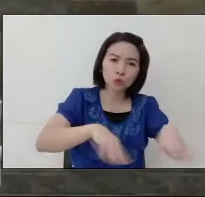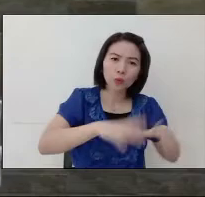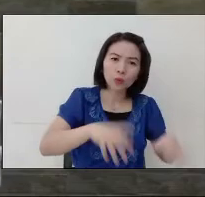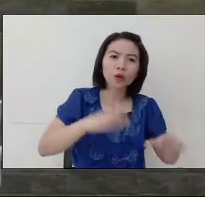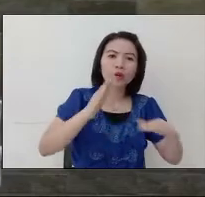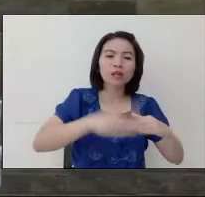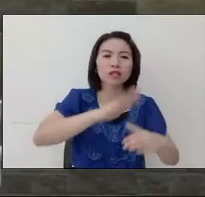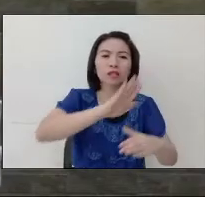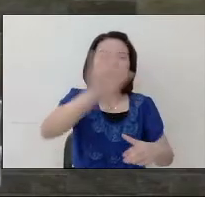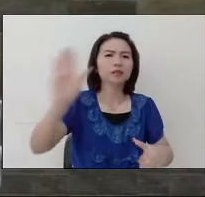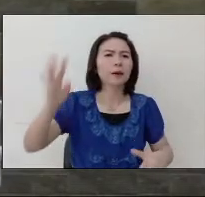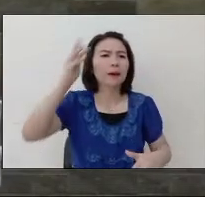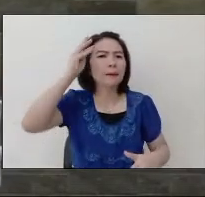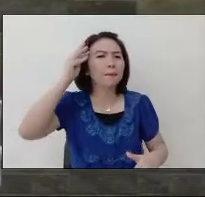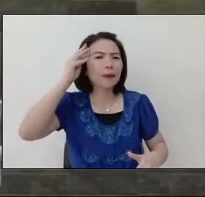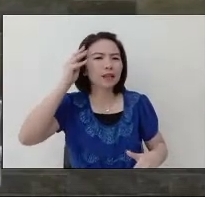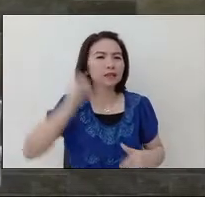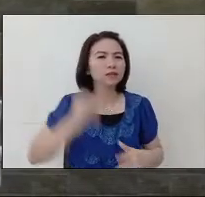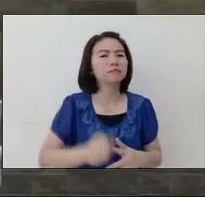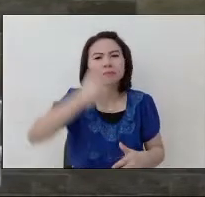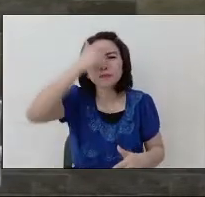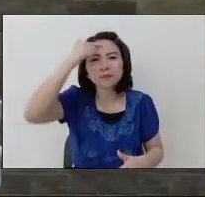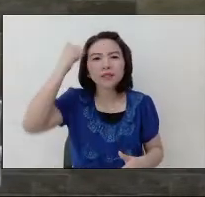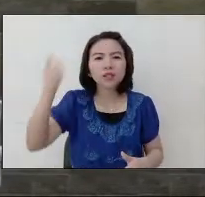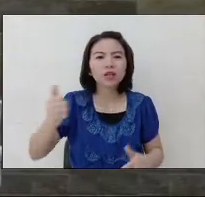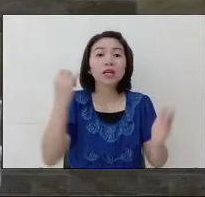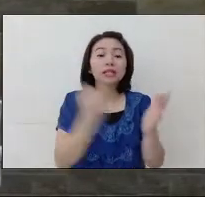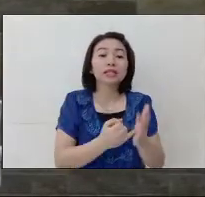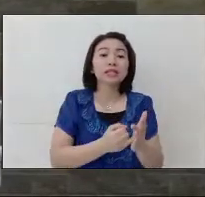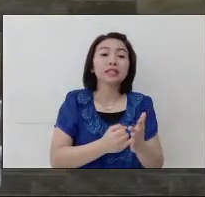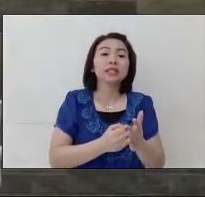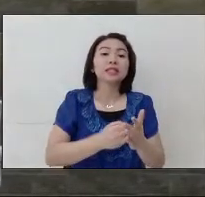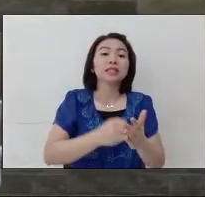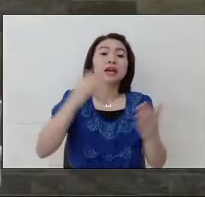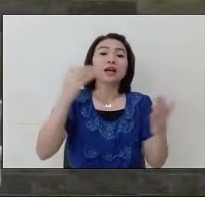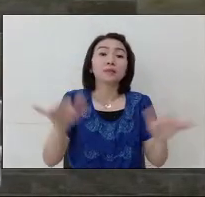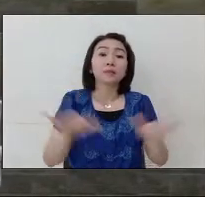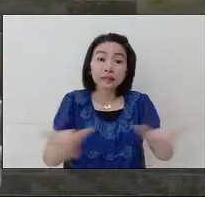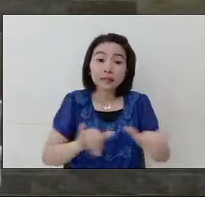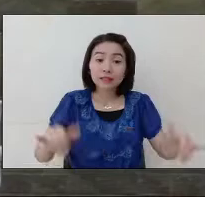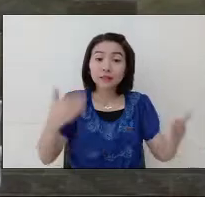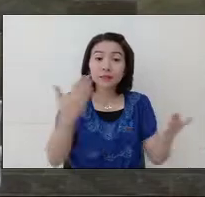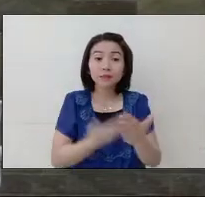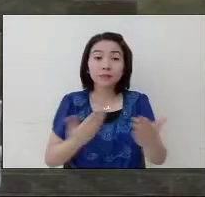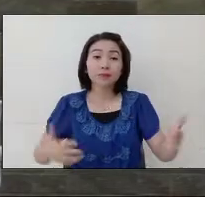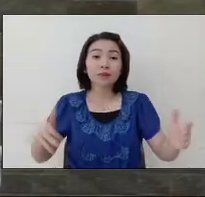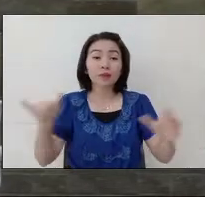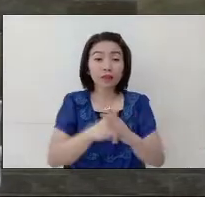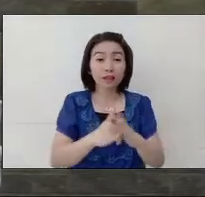inyong isipan, because it is the same thing that will come out from your life.